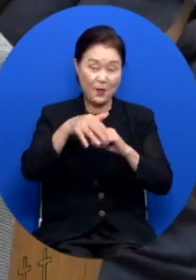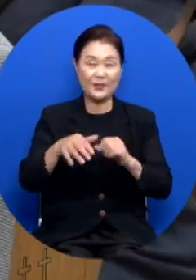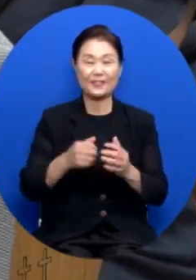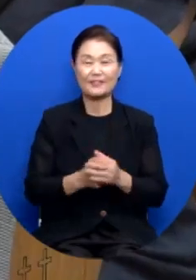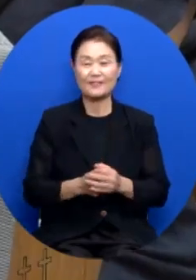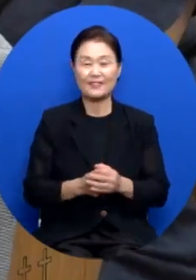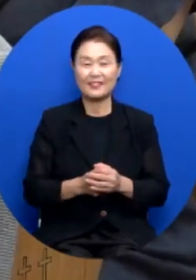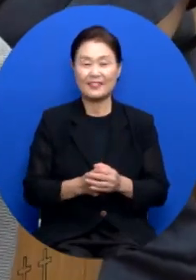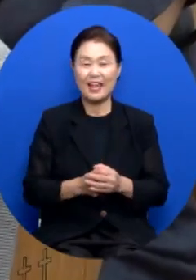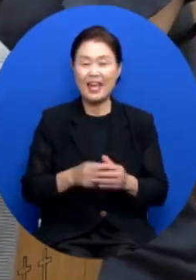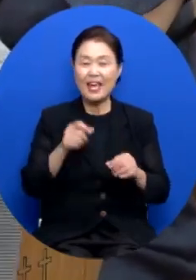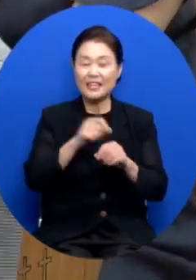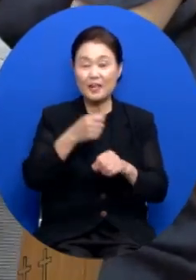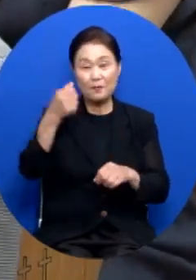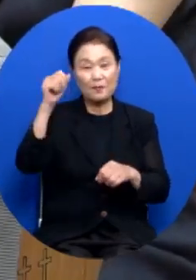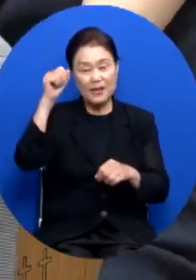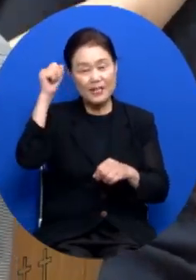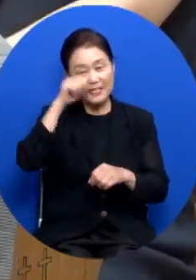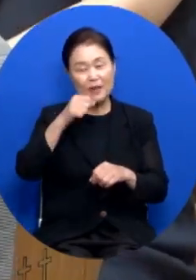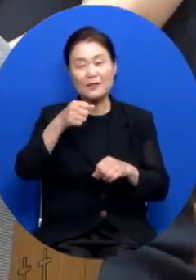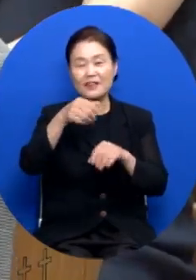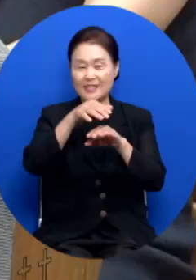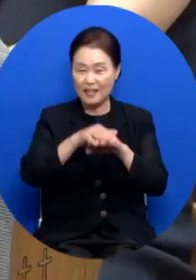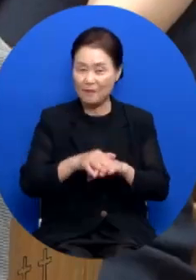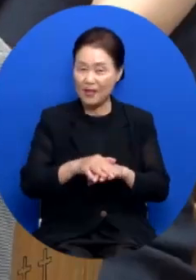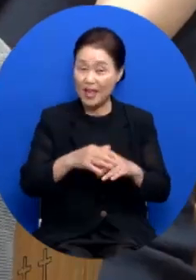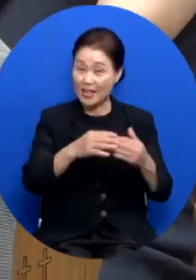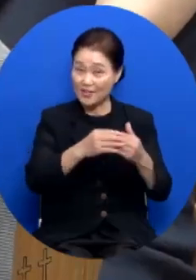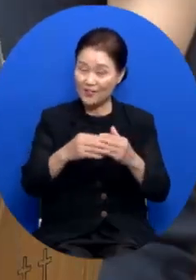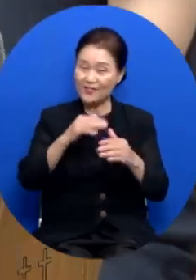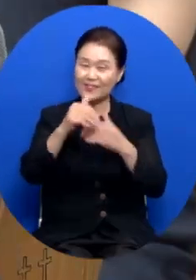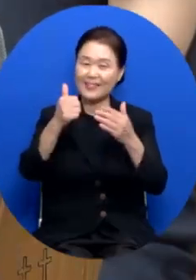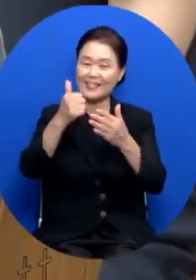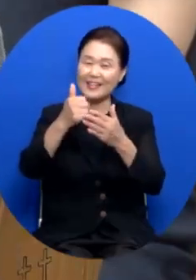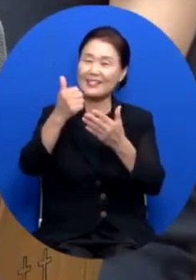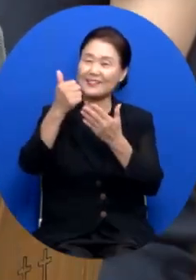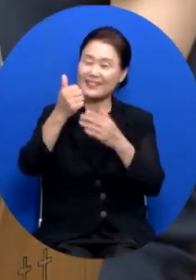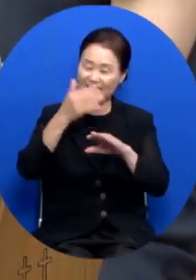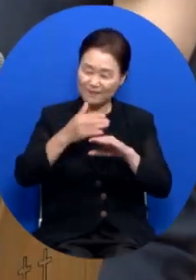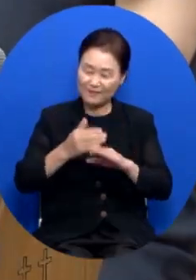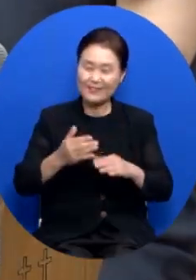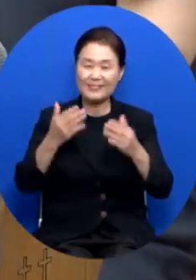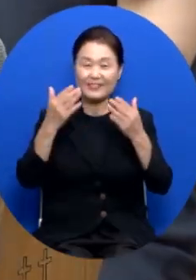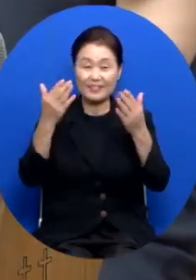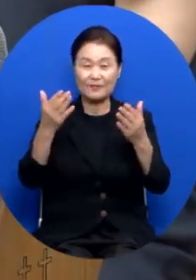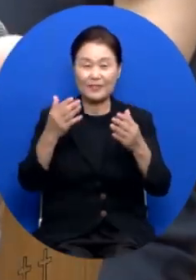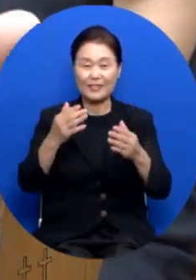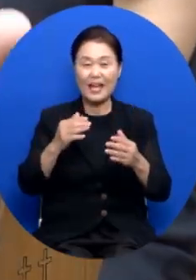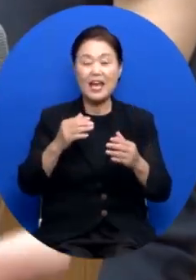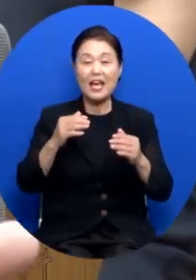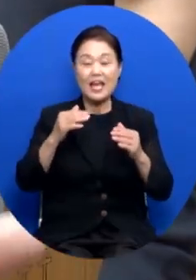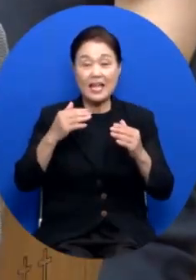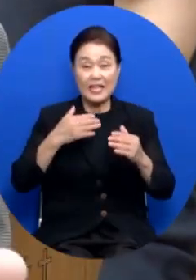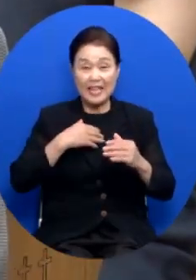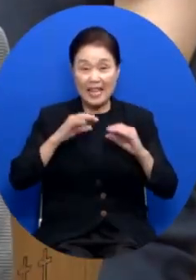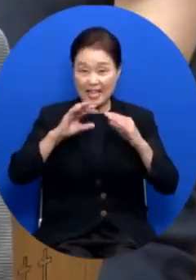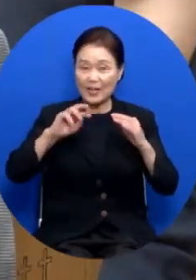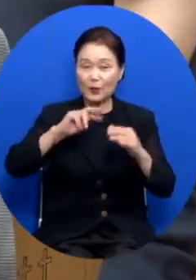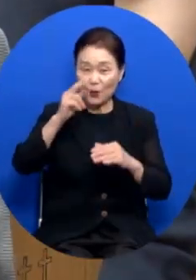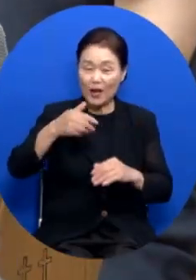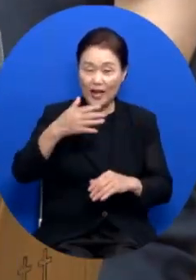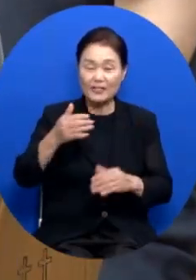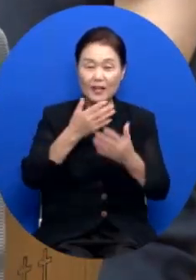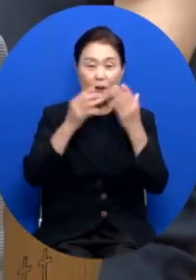I'm very thankful to God because He allowed us to come and see this. I'm bringing the good news of what this church is